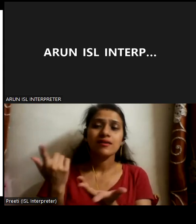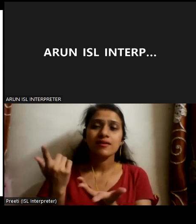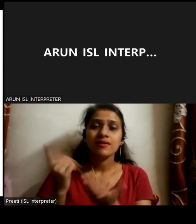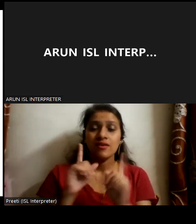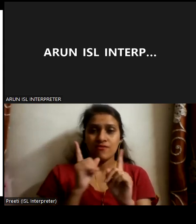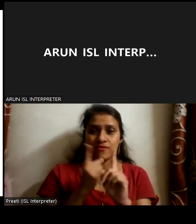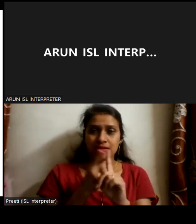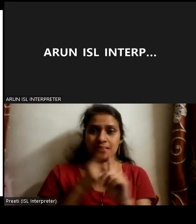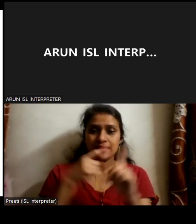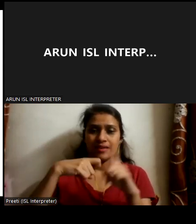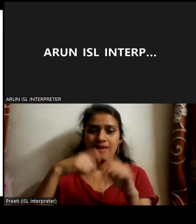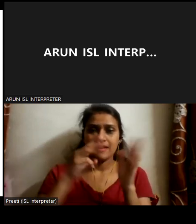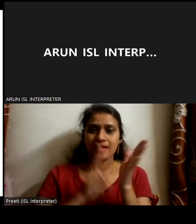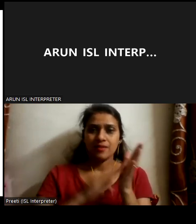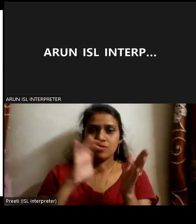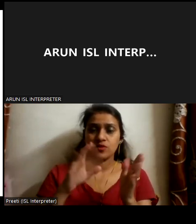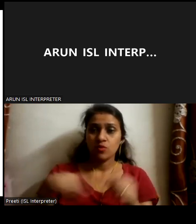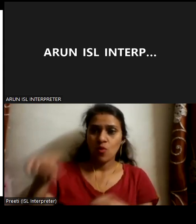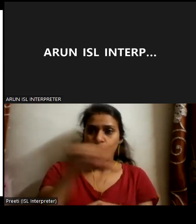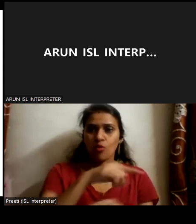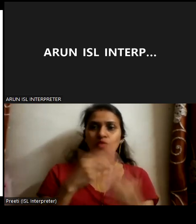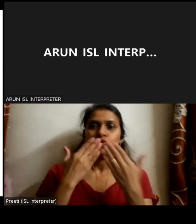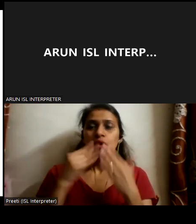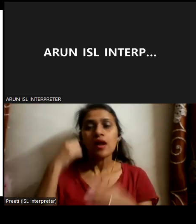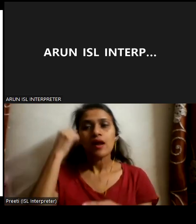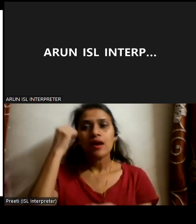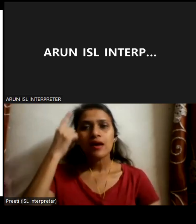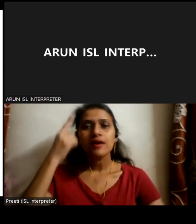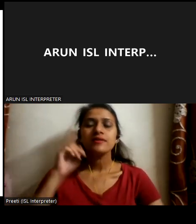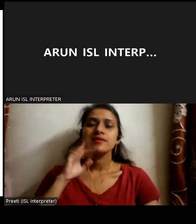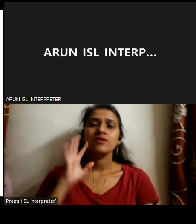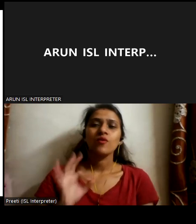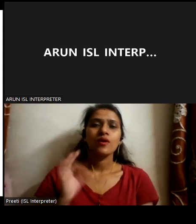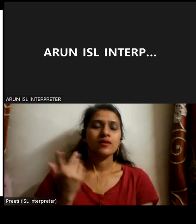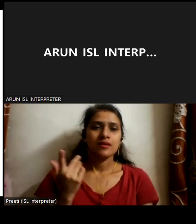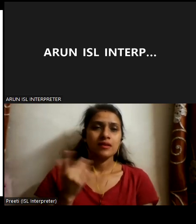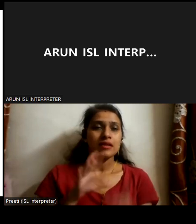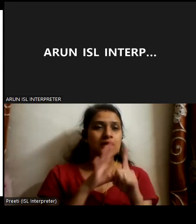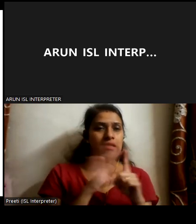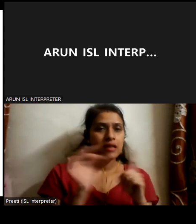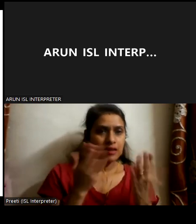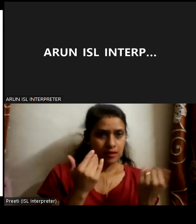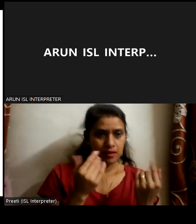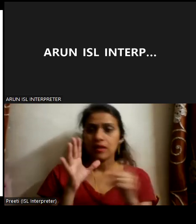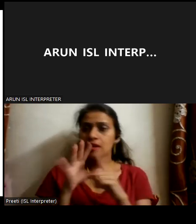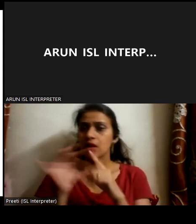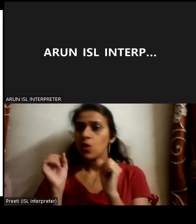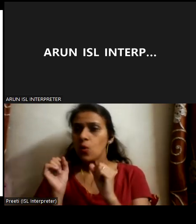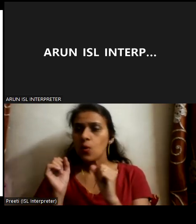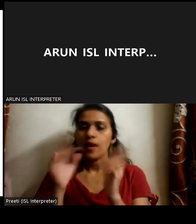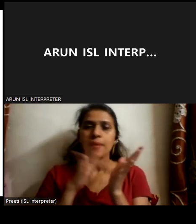फॉर केएमसी स्टूडेंट्स टू फर्स्ट अंडरस्टैंड what all can be done, what all can be dealt with in the